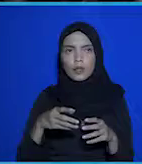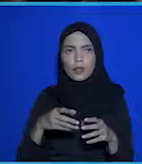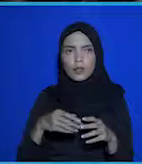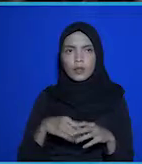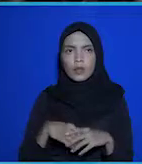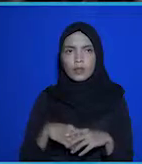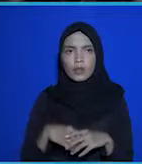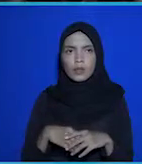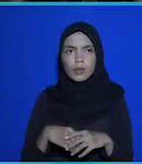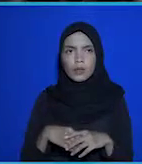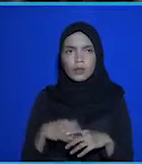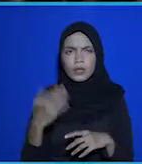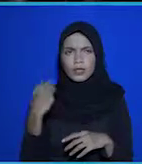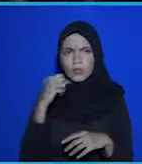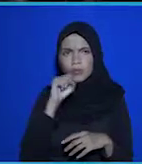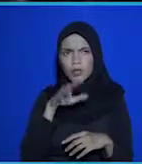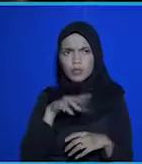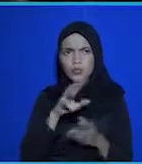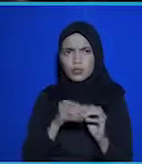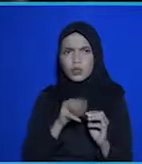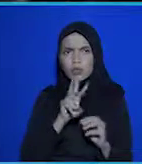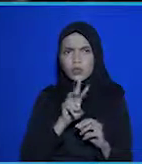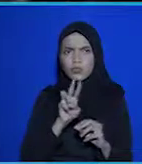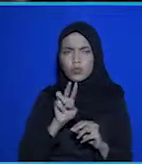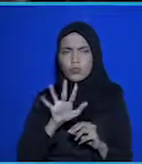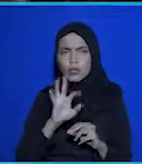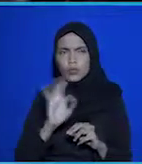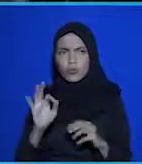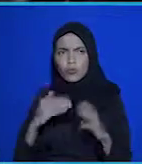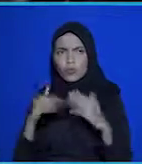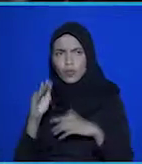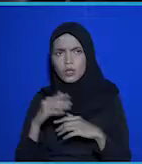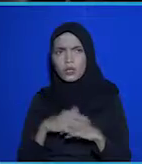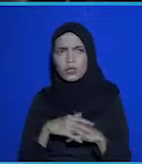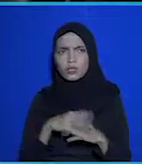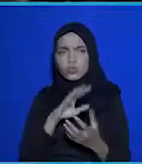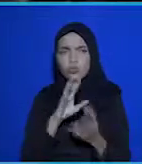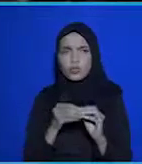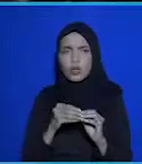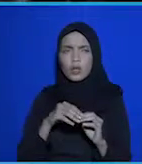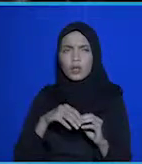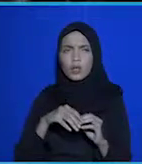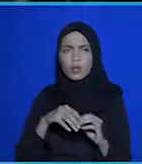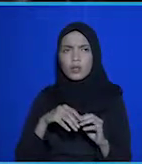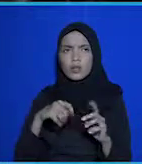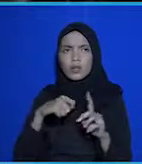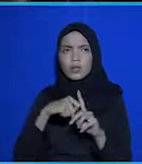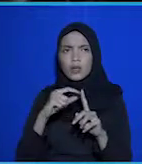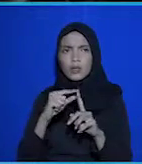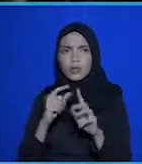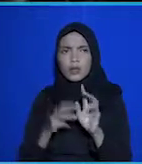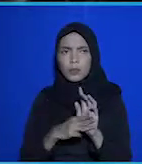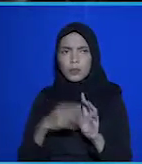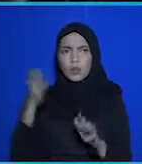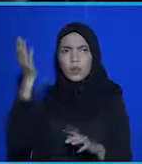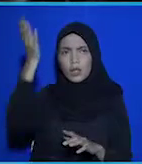PKH, Pak, itu kan tadi disebut 325.000 sekian. Nah, apakah jumlah itu adalah KPM PKH